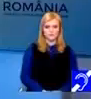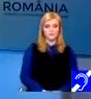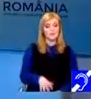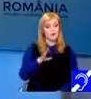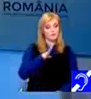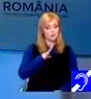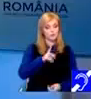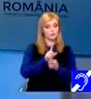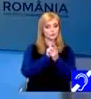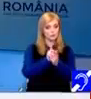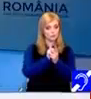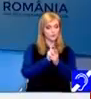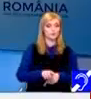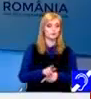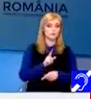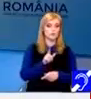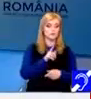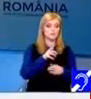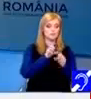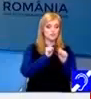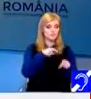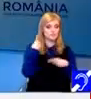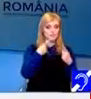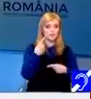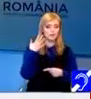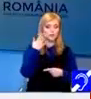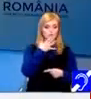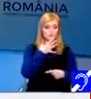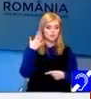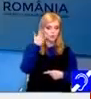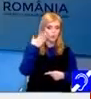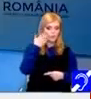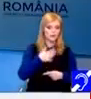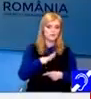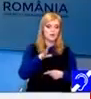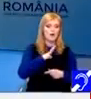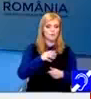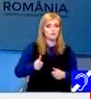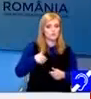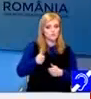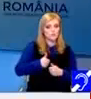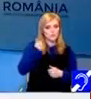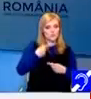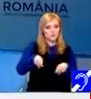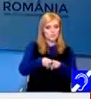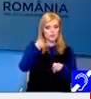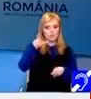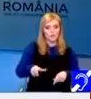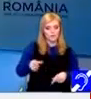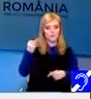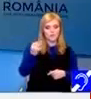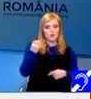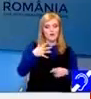A fost un luptător consecvent pentru românism, o personalitate care ne-a onorat istoria. Campania TVR Moldova a ajuns la o